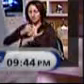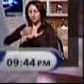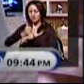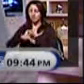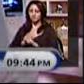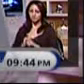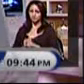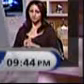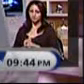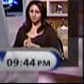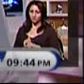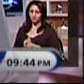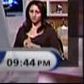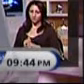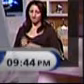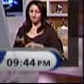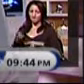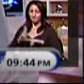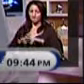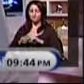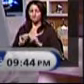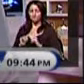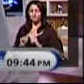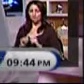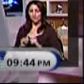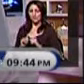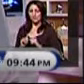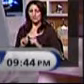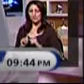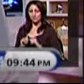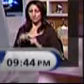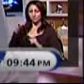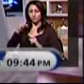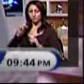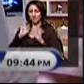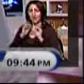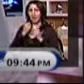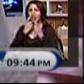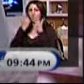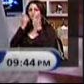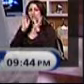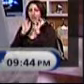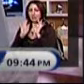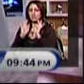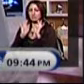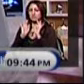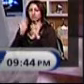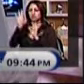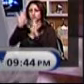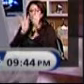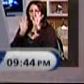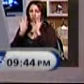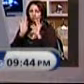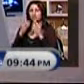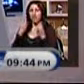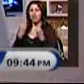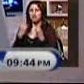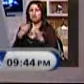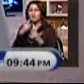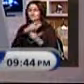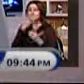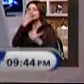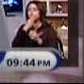تجدي للاسف. وبالتالي انا ارى بقى ان هذه المره علينا ان احنا يعني من تقديرك انت من